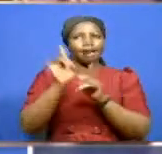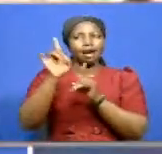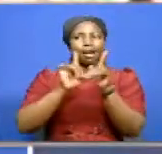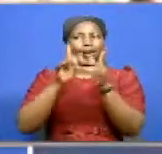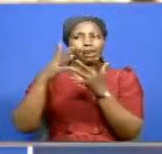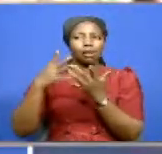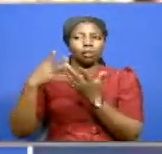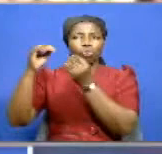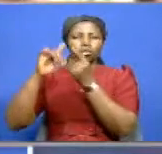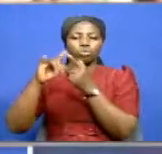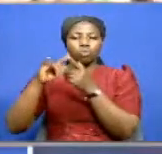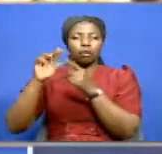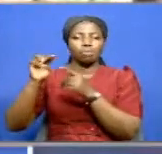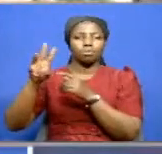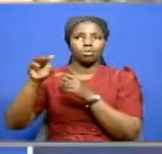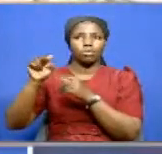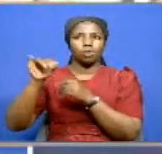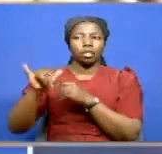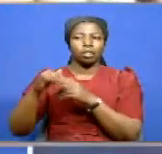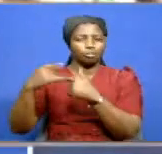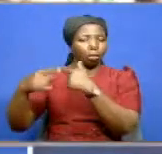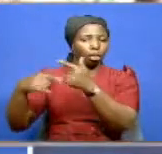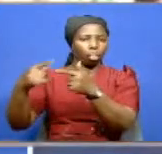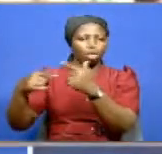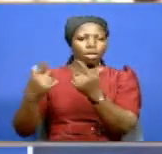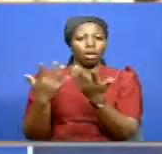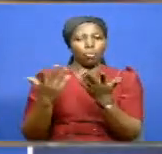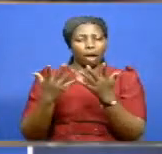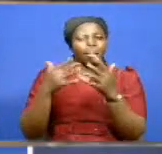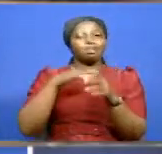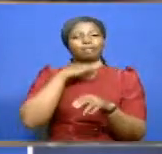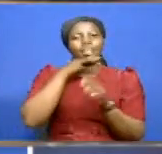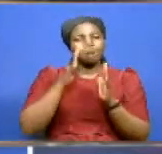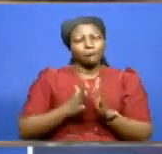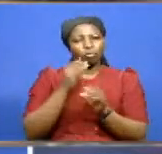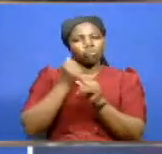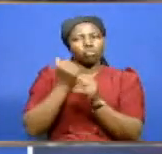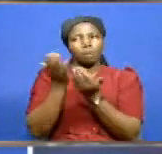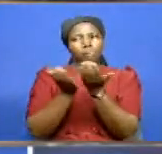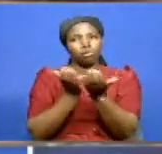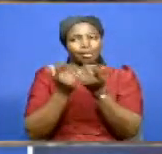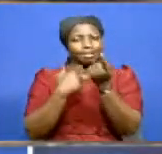ikielekea Chuso huko Mwingi, ambako marehemu ambaye alikuwa akiendesha biashara ya kuza